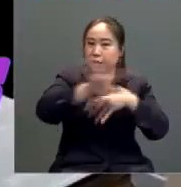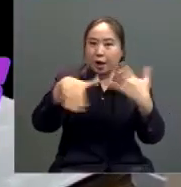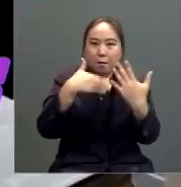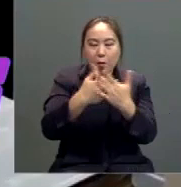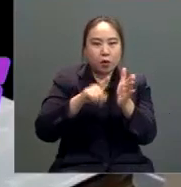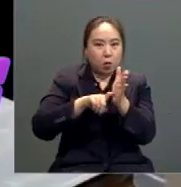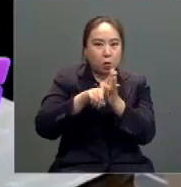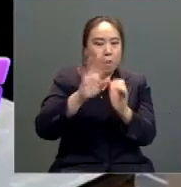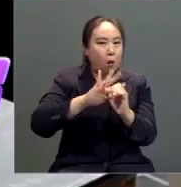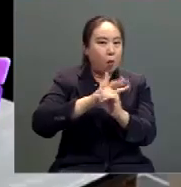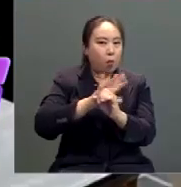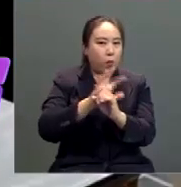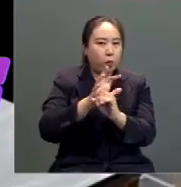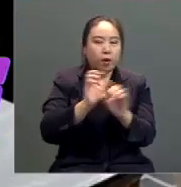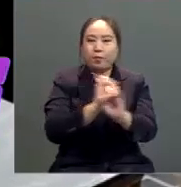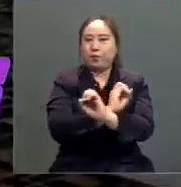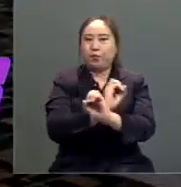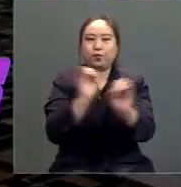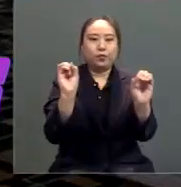วันผลการตรวจสุขภาพร่างกายทุกคนไม่พบโคล19